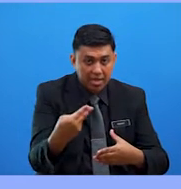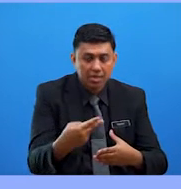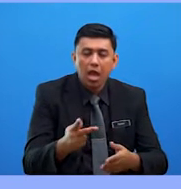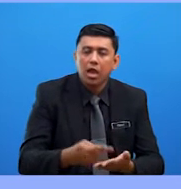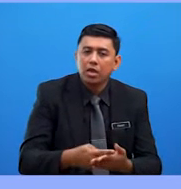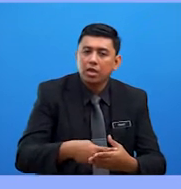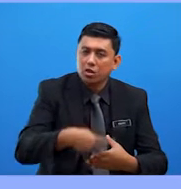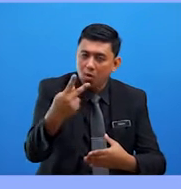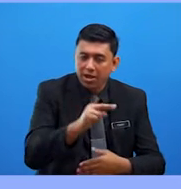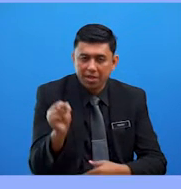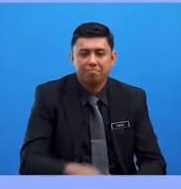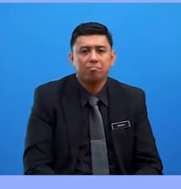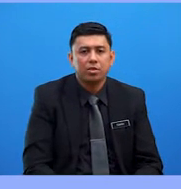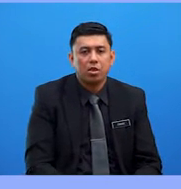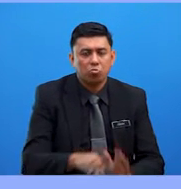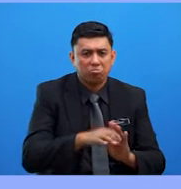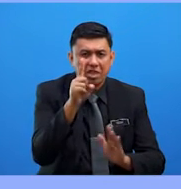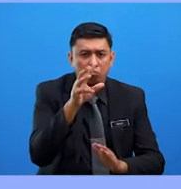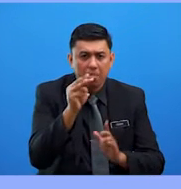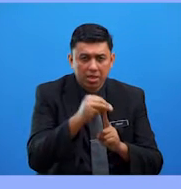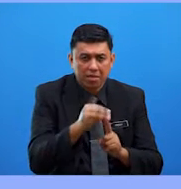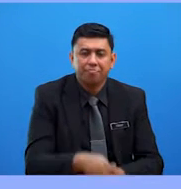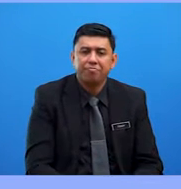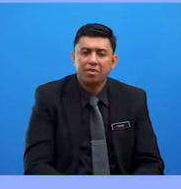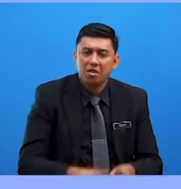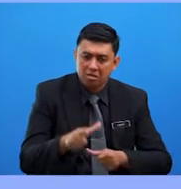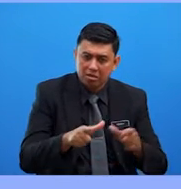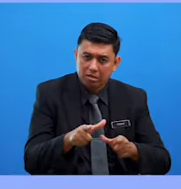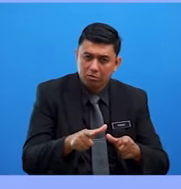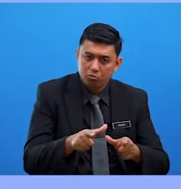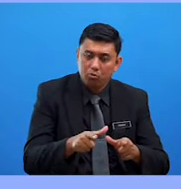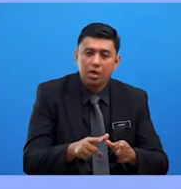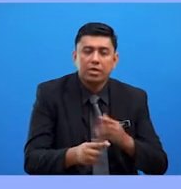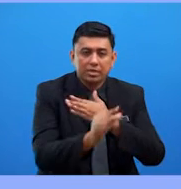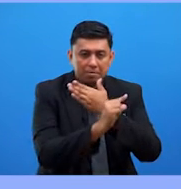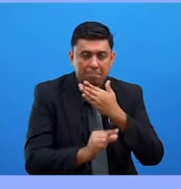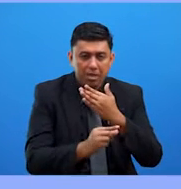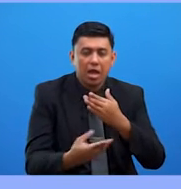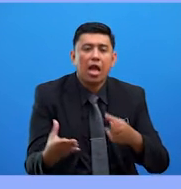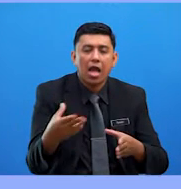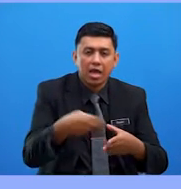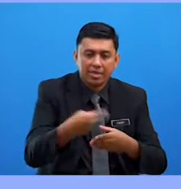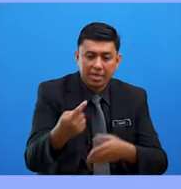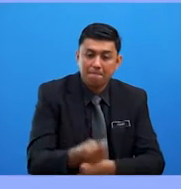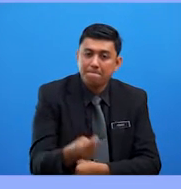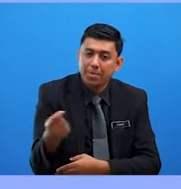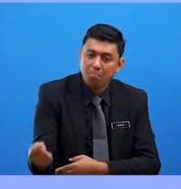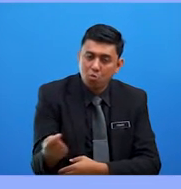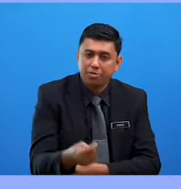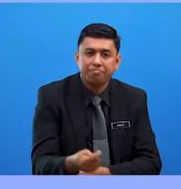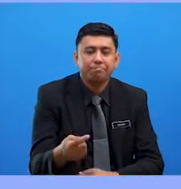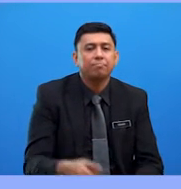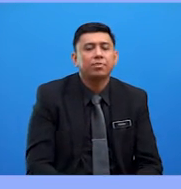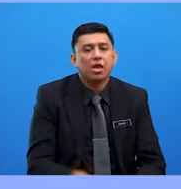keluaran 1 markah. Contohnya, kayu getah digunakan untuk menghasilkan perabot 1